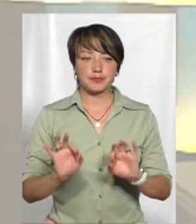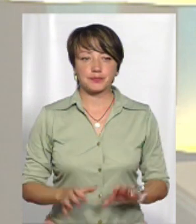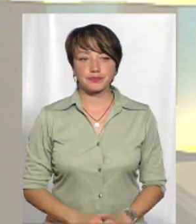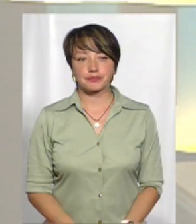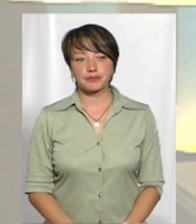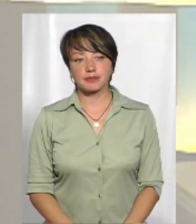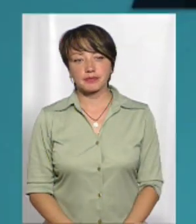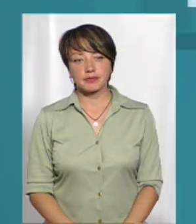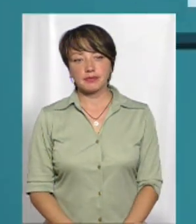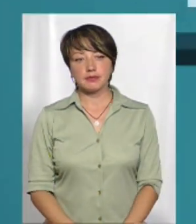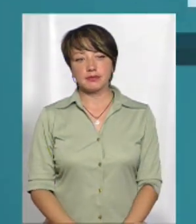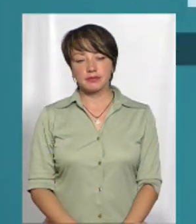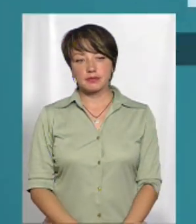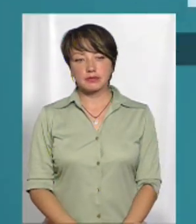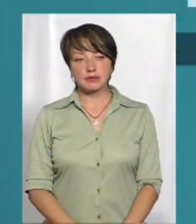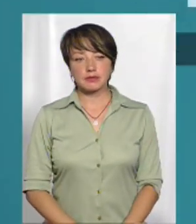сюжеті.